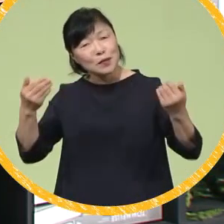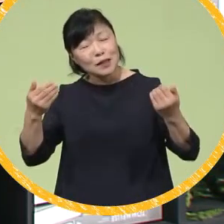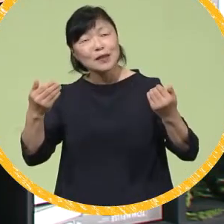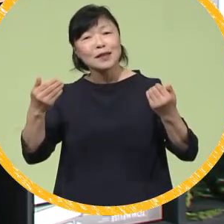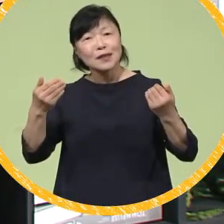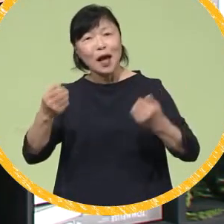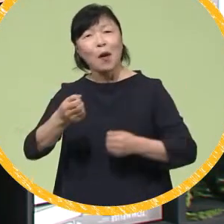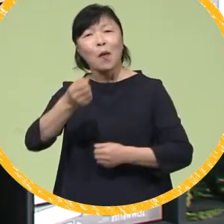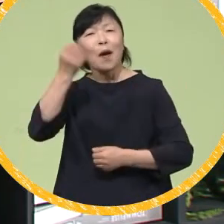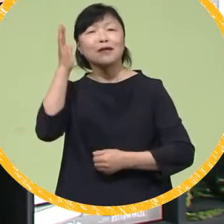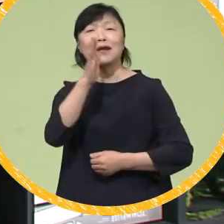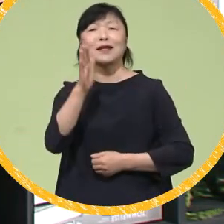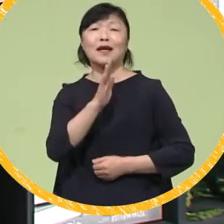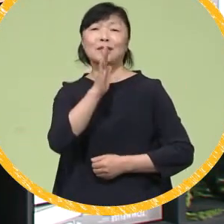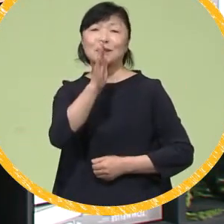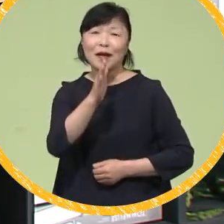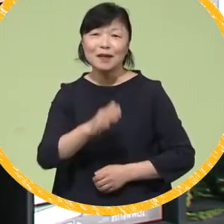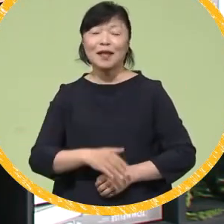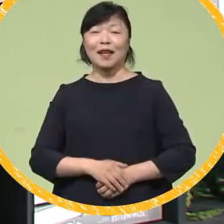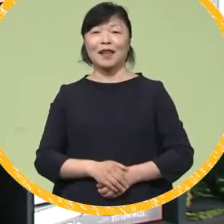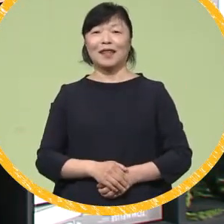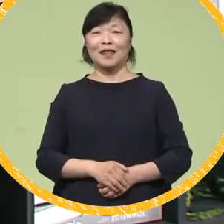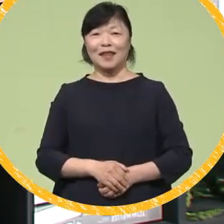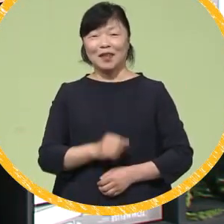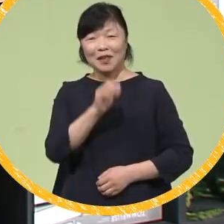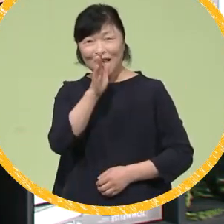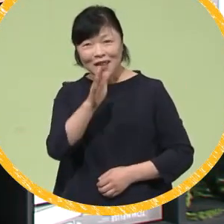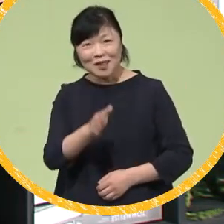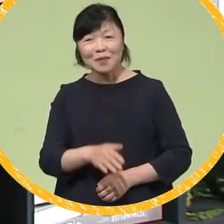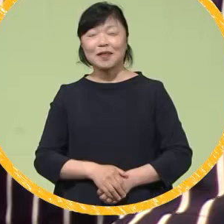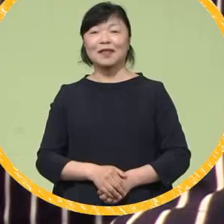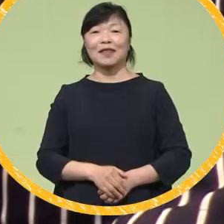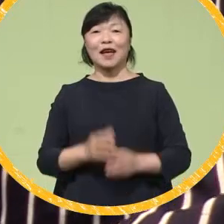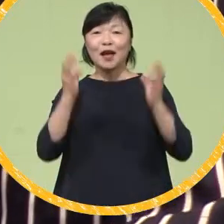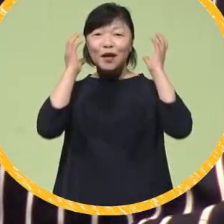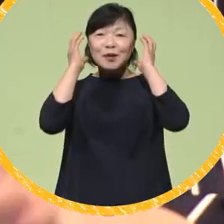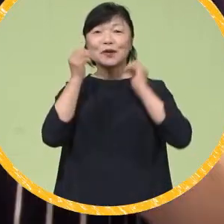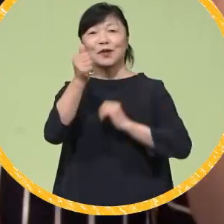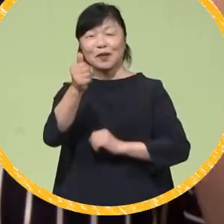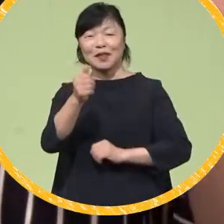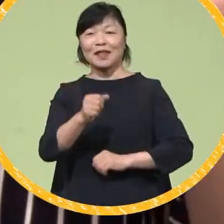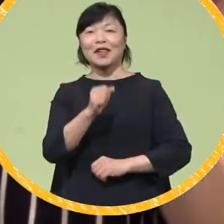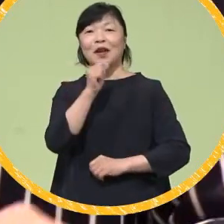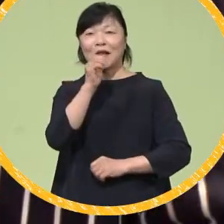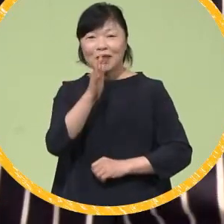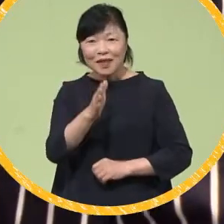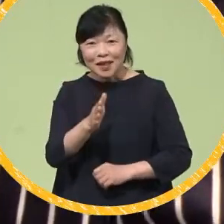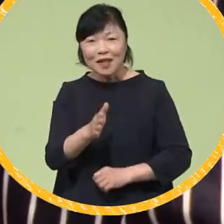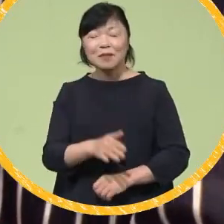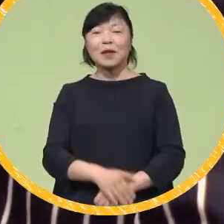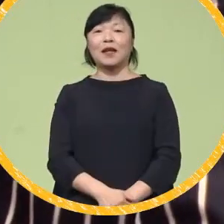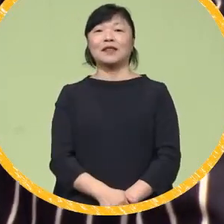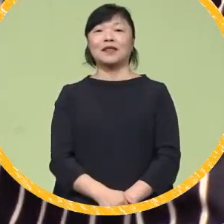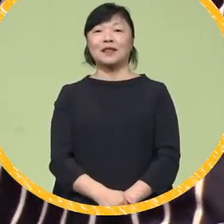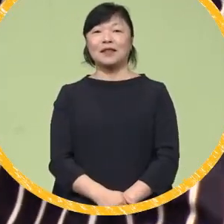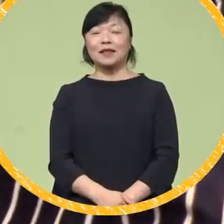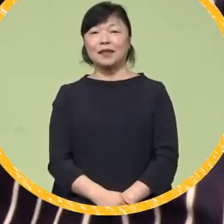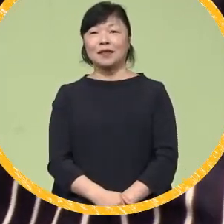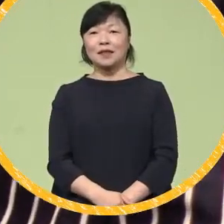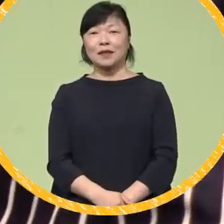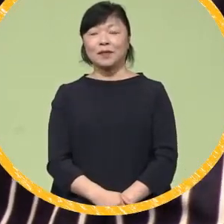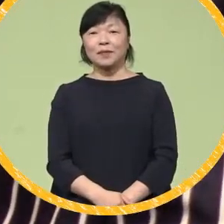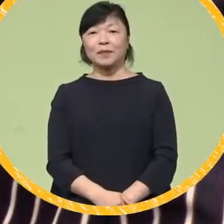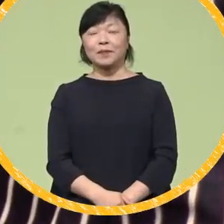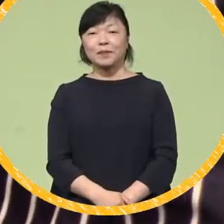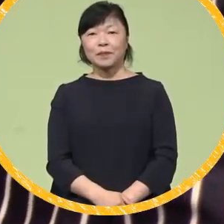当に忘れないでください。 よろしくお願いします。 お願いします。 さあるいるい。 はい、るいるいです。よろしくお願いします